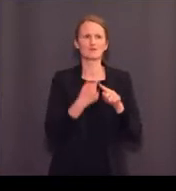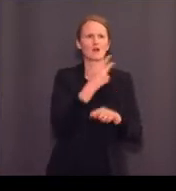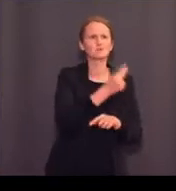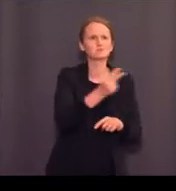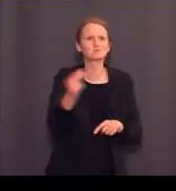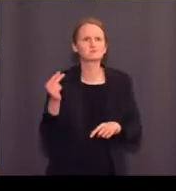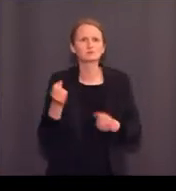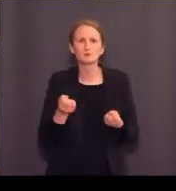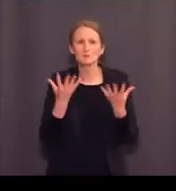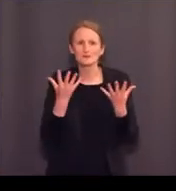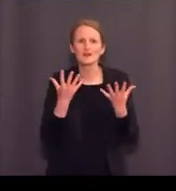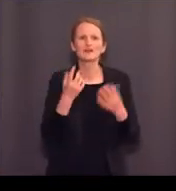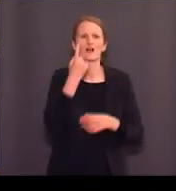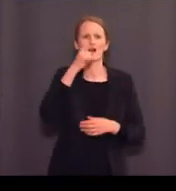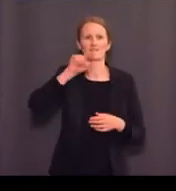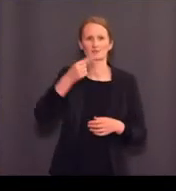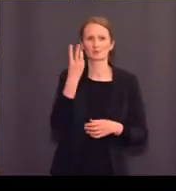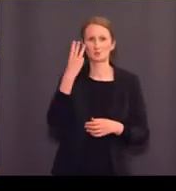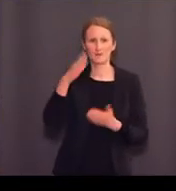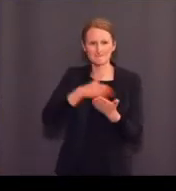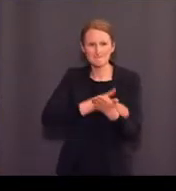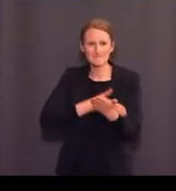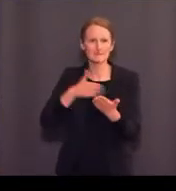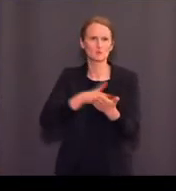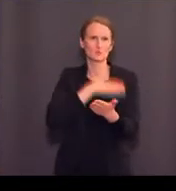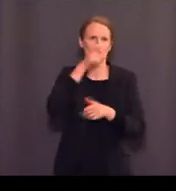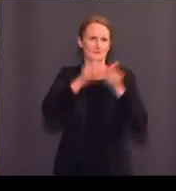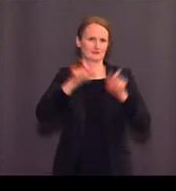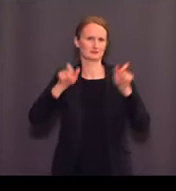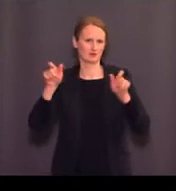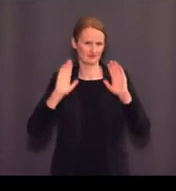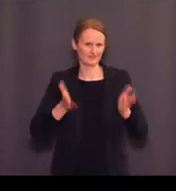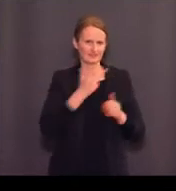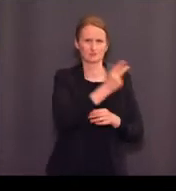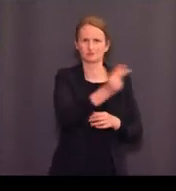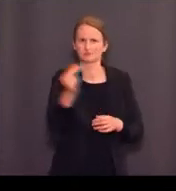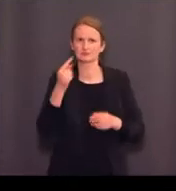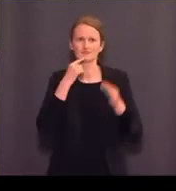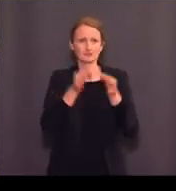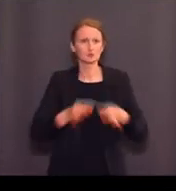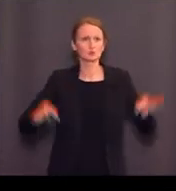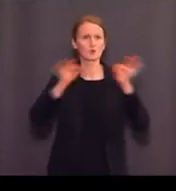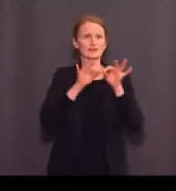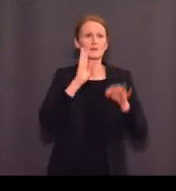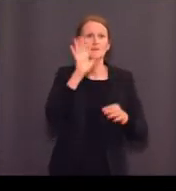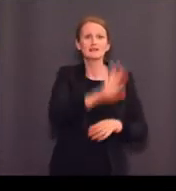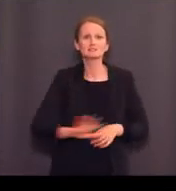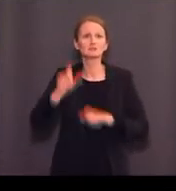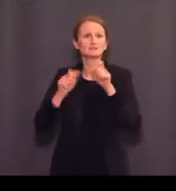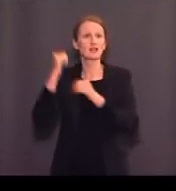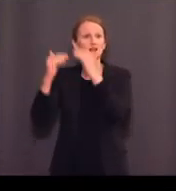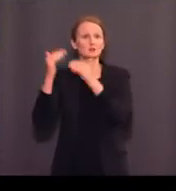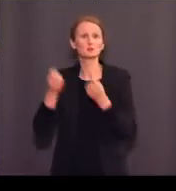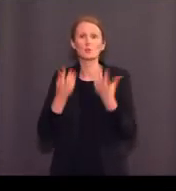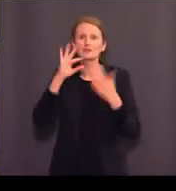d'un vaccin, ce qui représente plus de 13% de la population adulte belge.